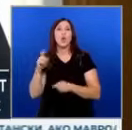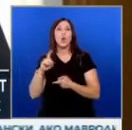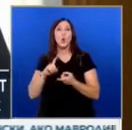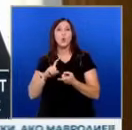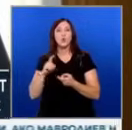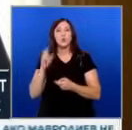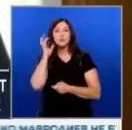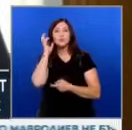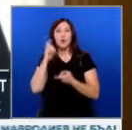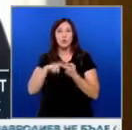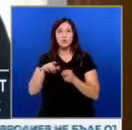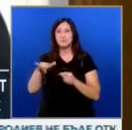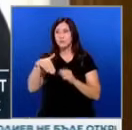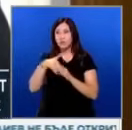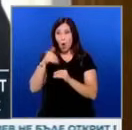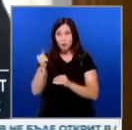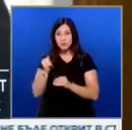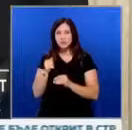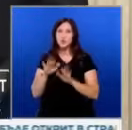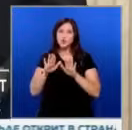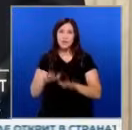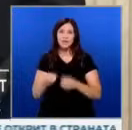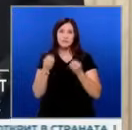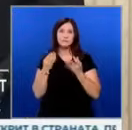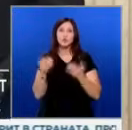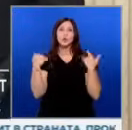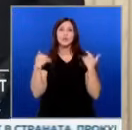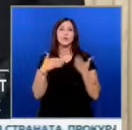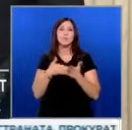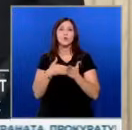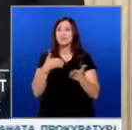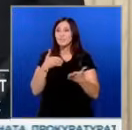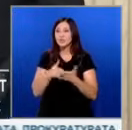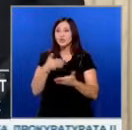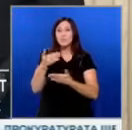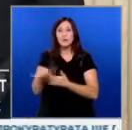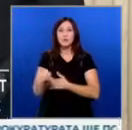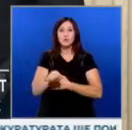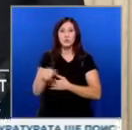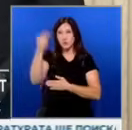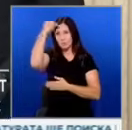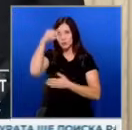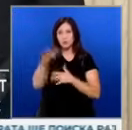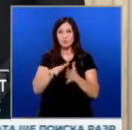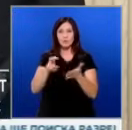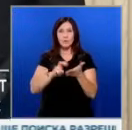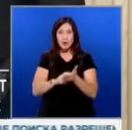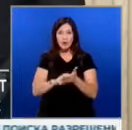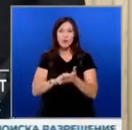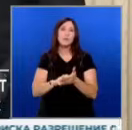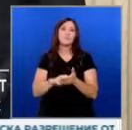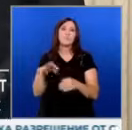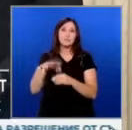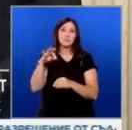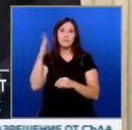на останалите възможни кандидати и поради пречките пред ръководството на Българската народна банка да излъчи